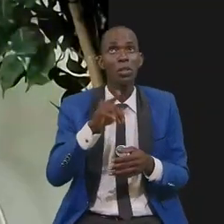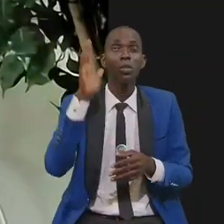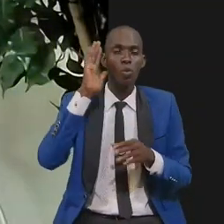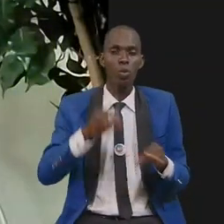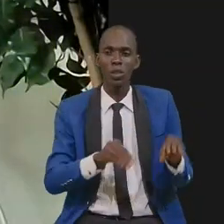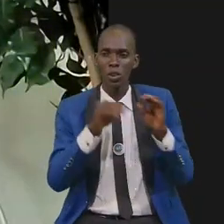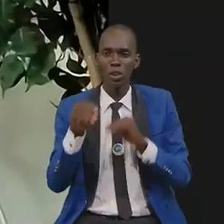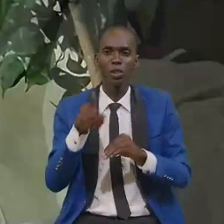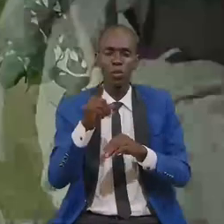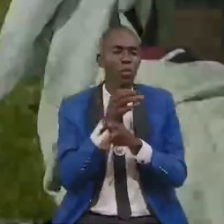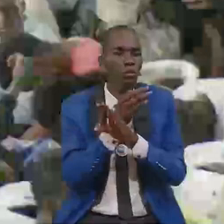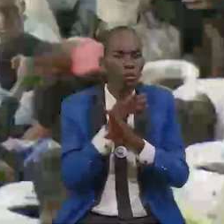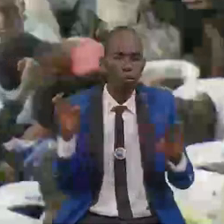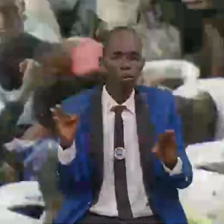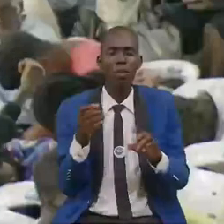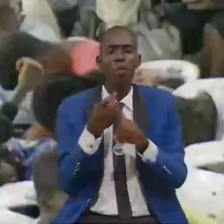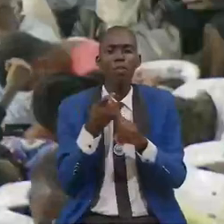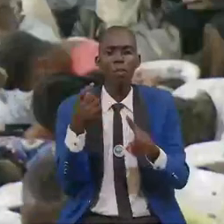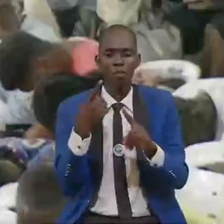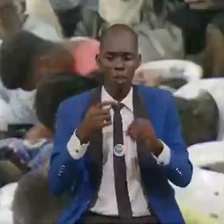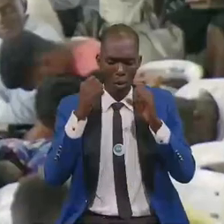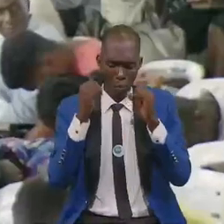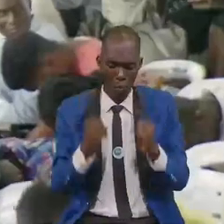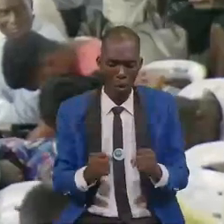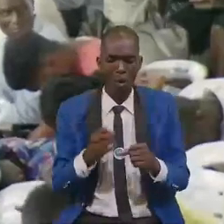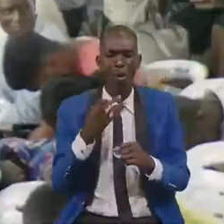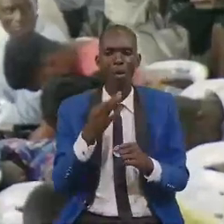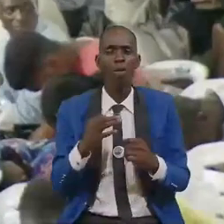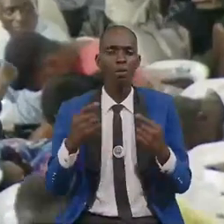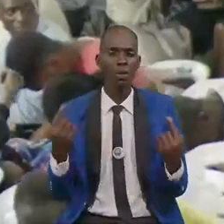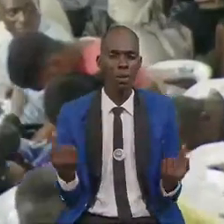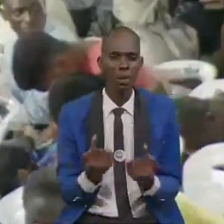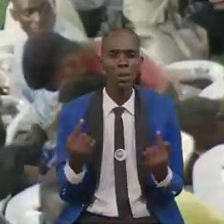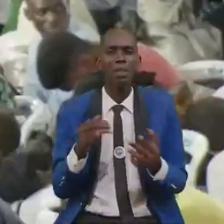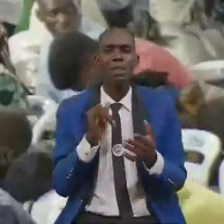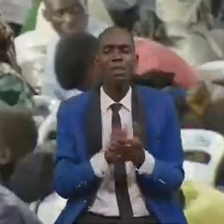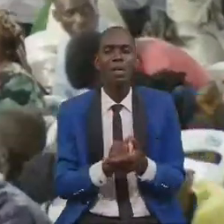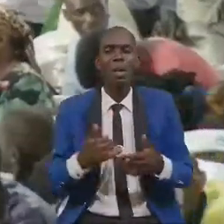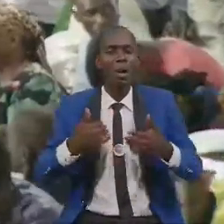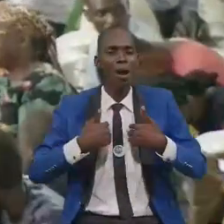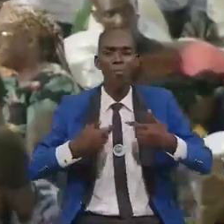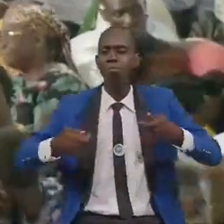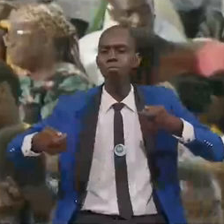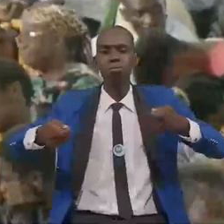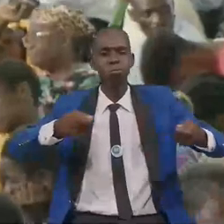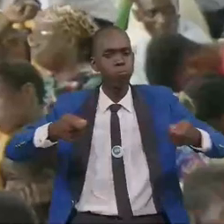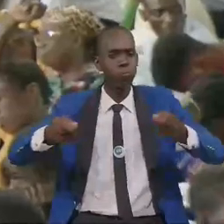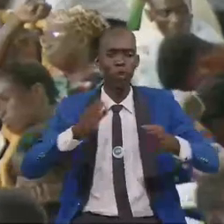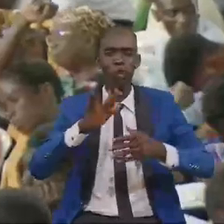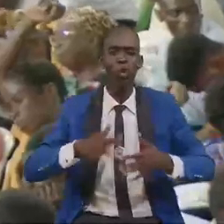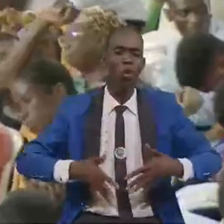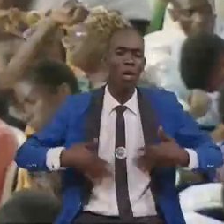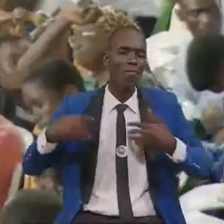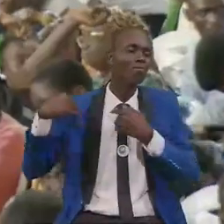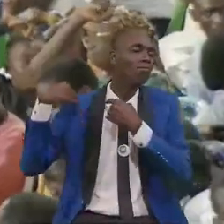ta franchi du pouvoir du péché qui dominait ta vie pendant tous